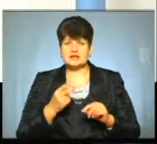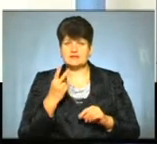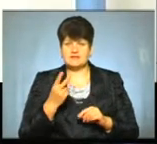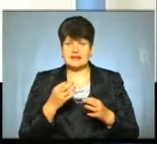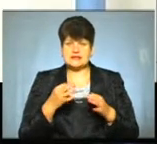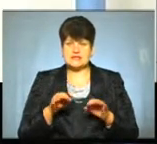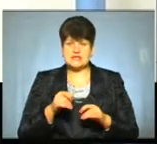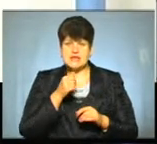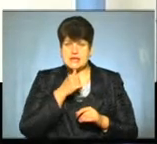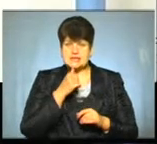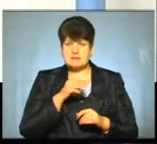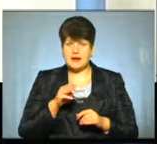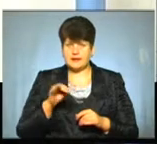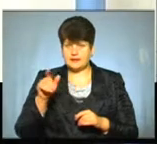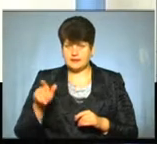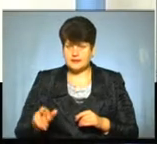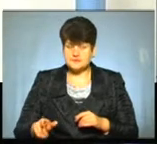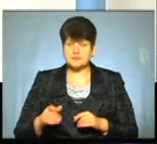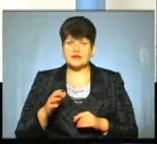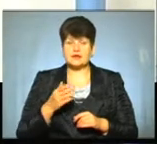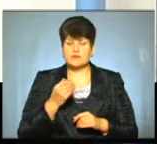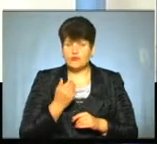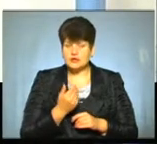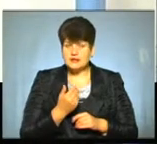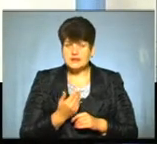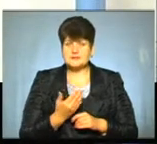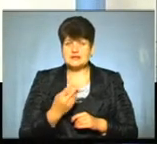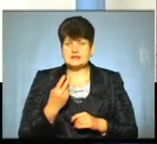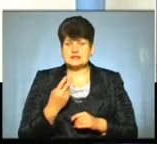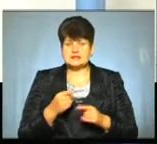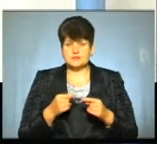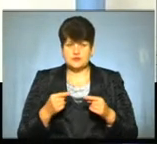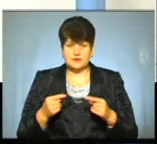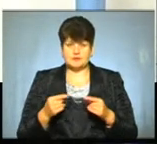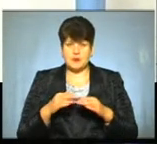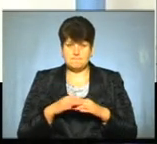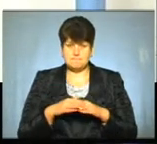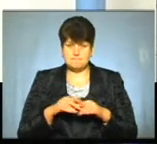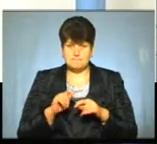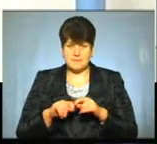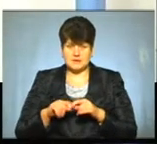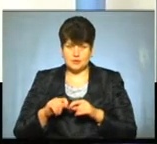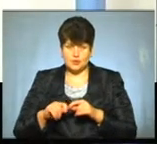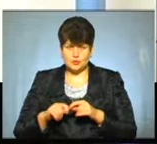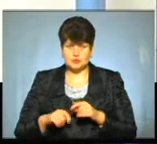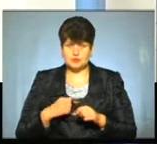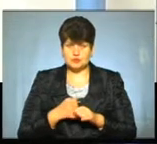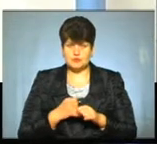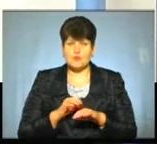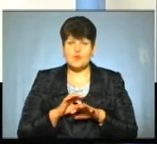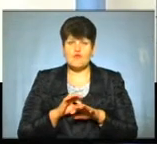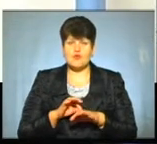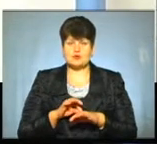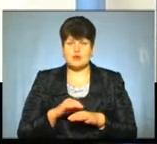2 незалежні експерти. І вони за відповідними методиками, розробленими Державною службою якості